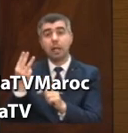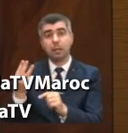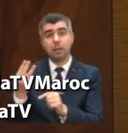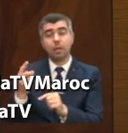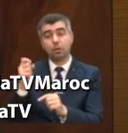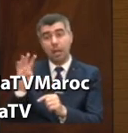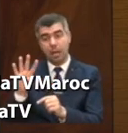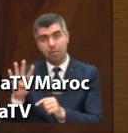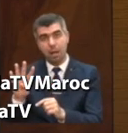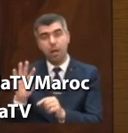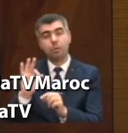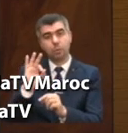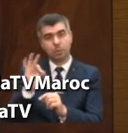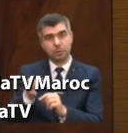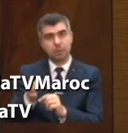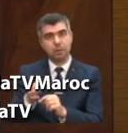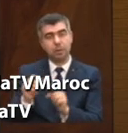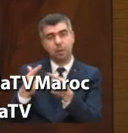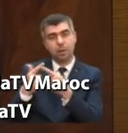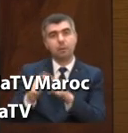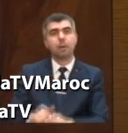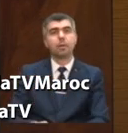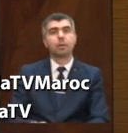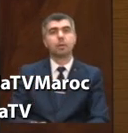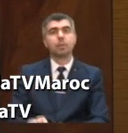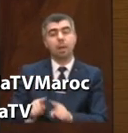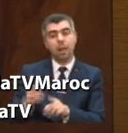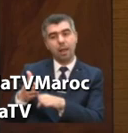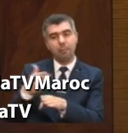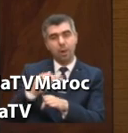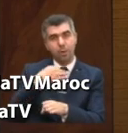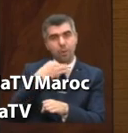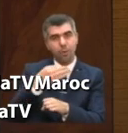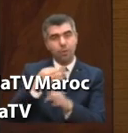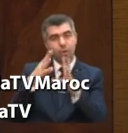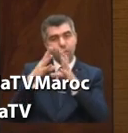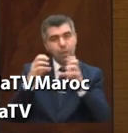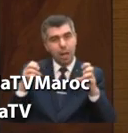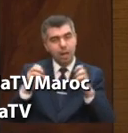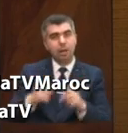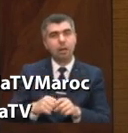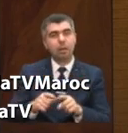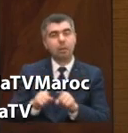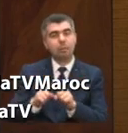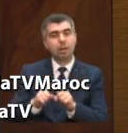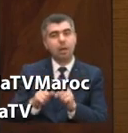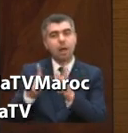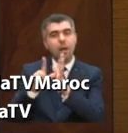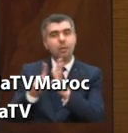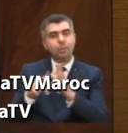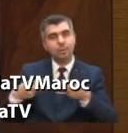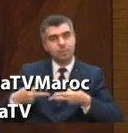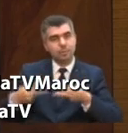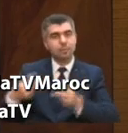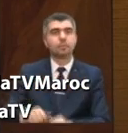4 مشينا درنا معايير جزء هي التي تحددت عنها والمتعلقة بالمرسوم الذي صدر